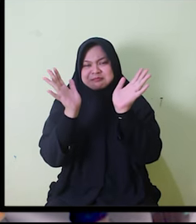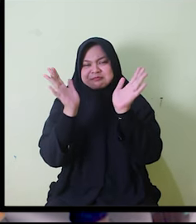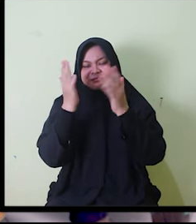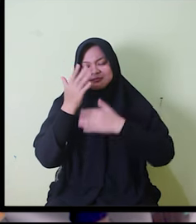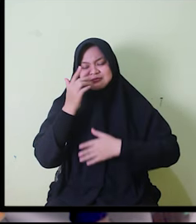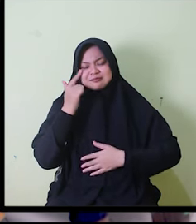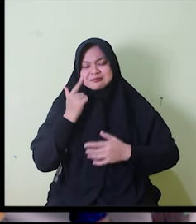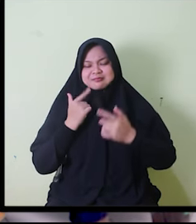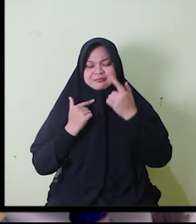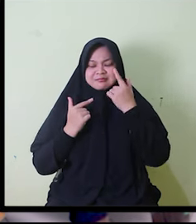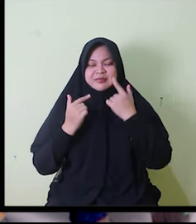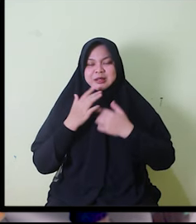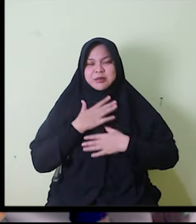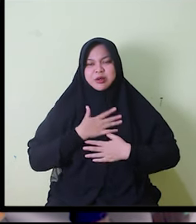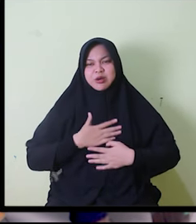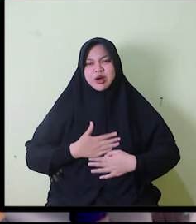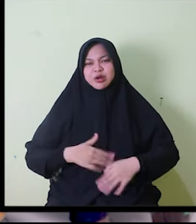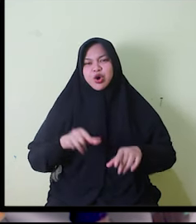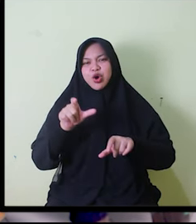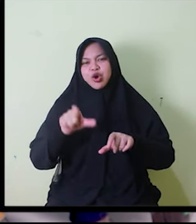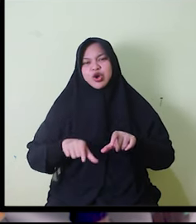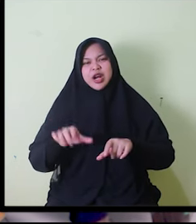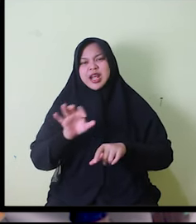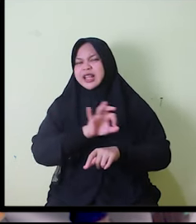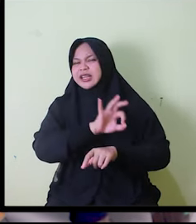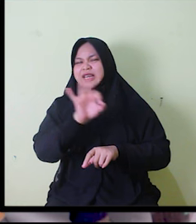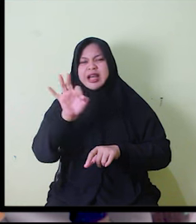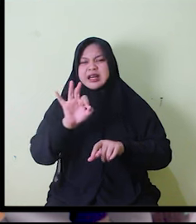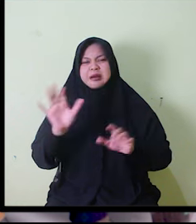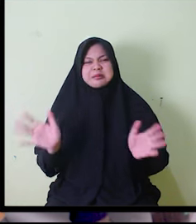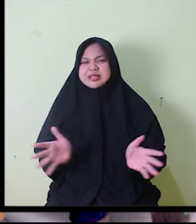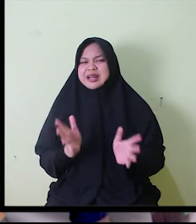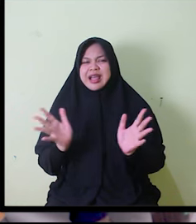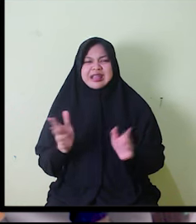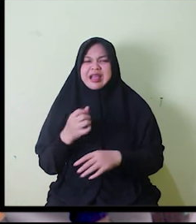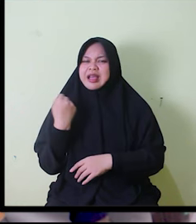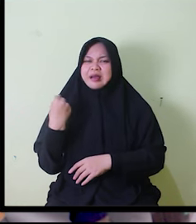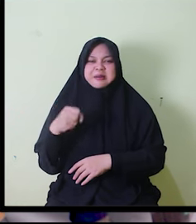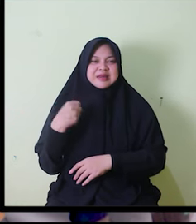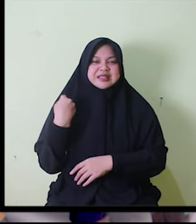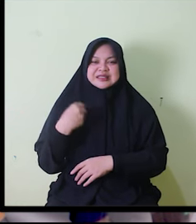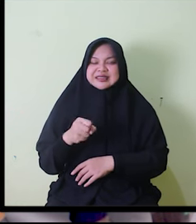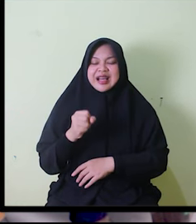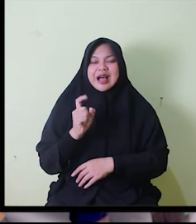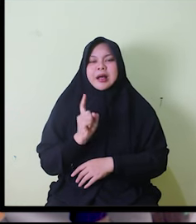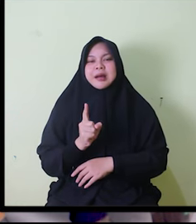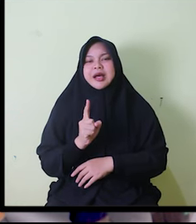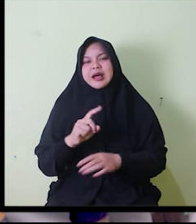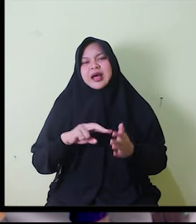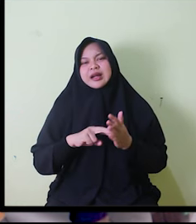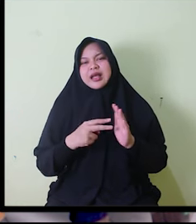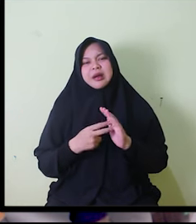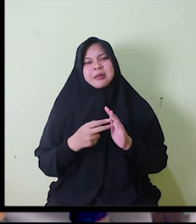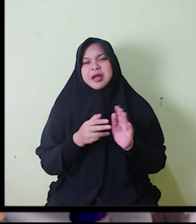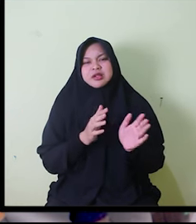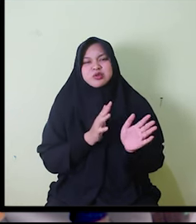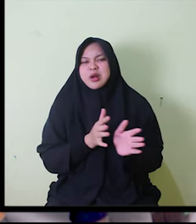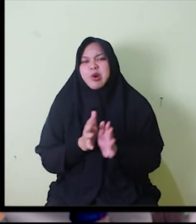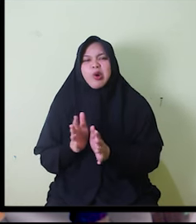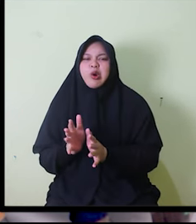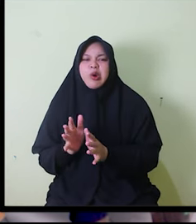ibaratkan itu orang yang sudah tidak berdaya misahnya begitu artinya apa ya nongkrong aja di rumah